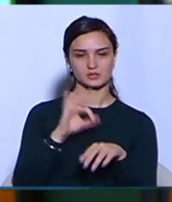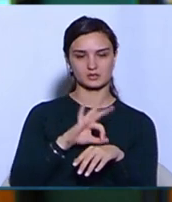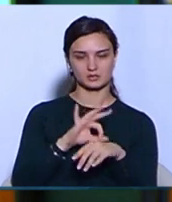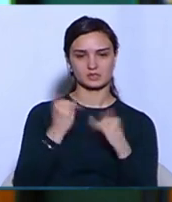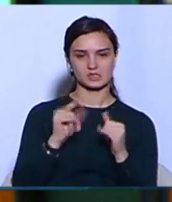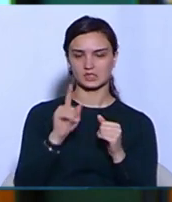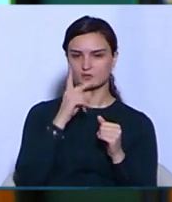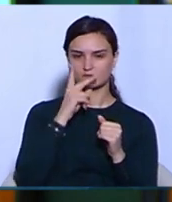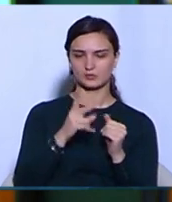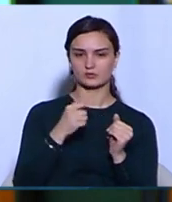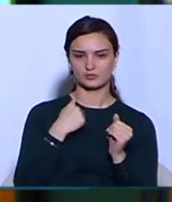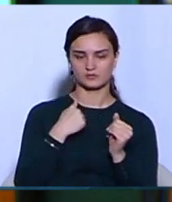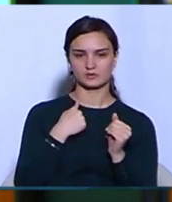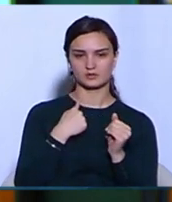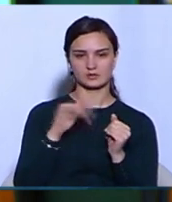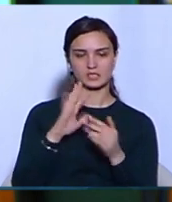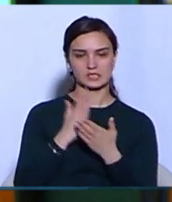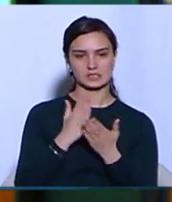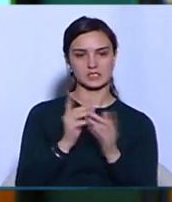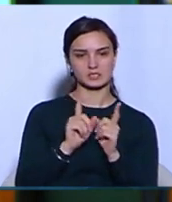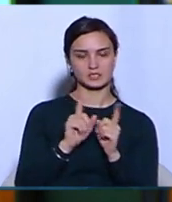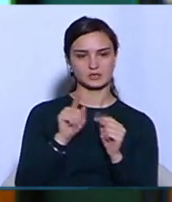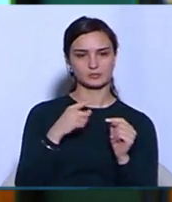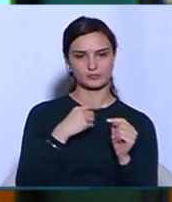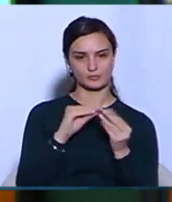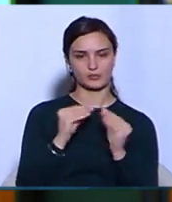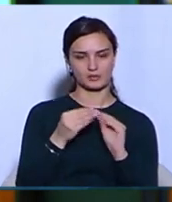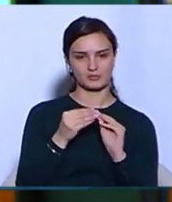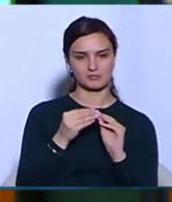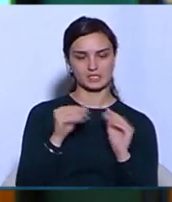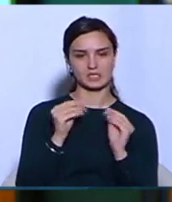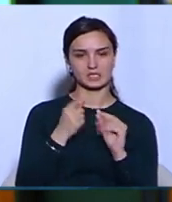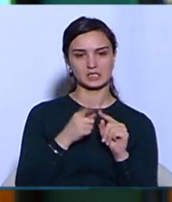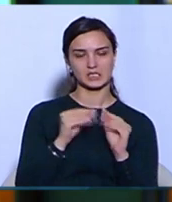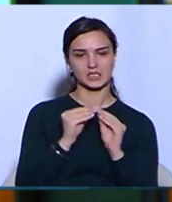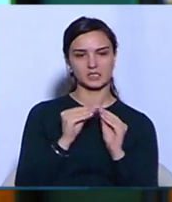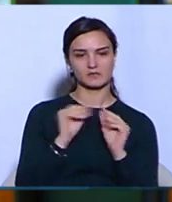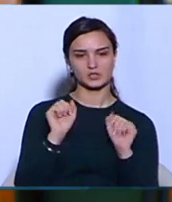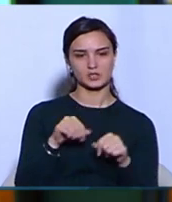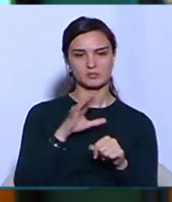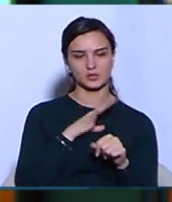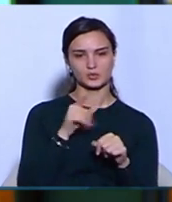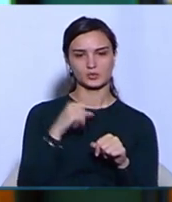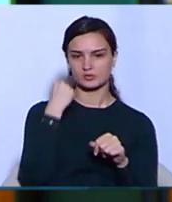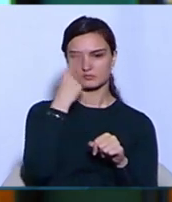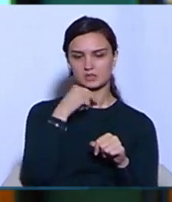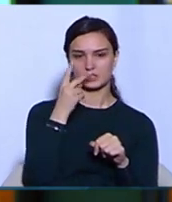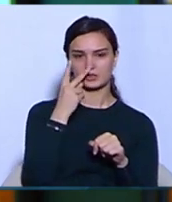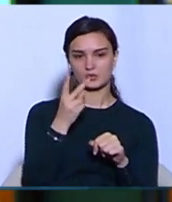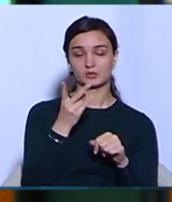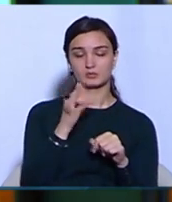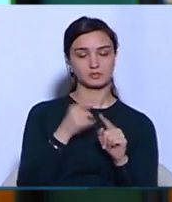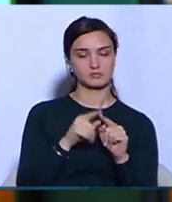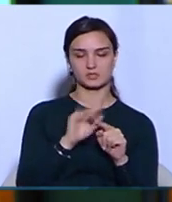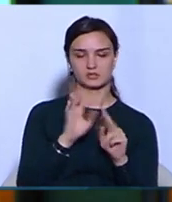დღეს რასაც ვუყურებთ ჩვენ, არ არის ასეთი წამყვანი პრობლემა. იგივე შეიძლება იყოს მზერითი კონტაქტი, მაგრამ ეს